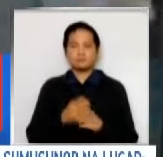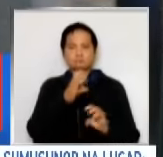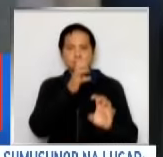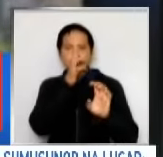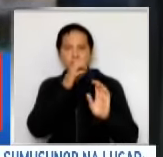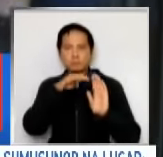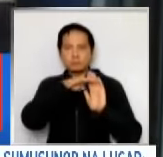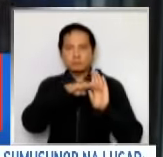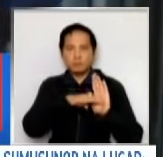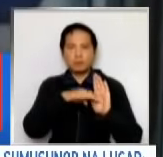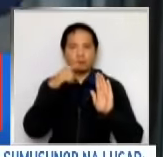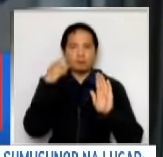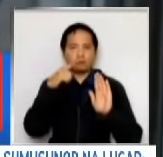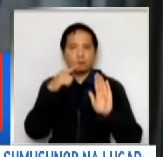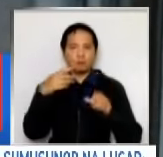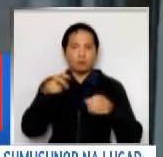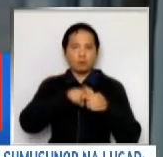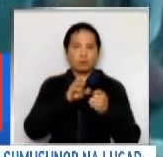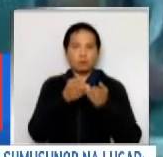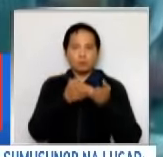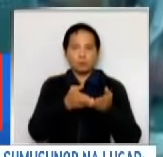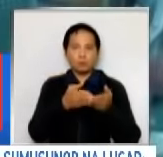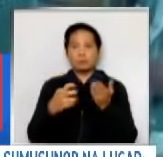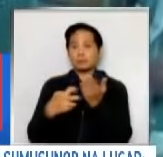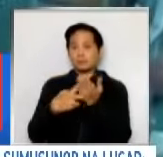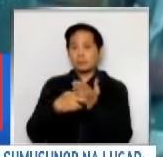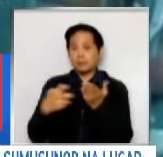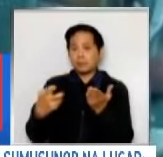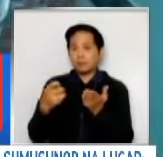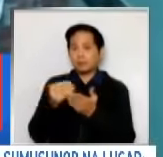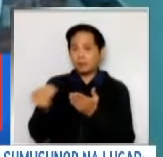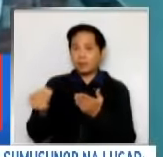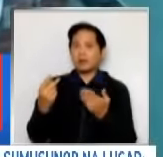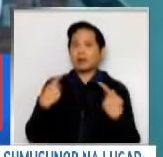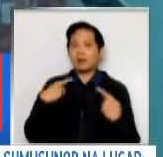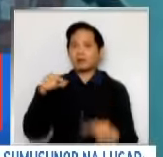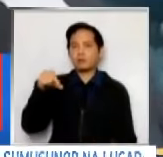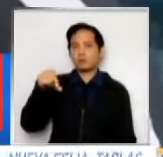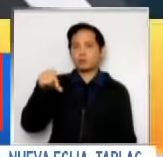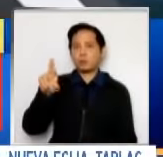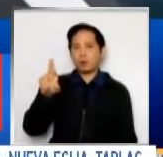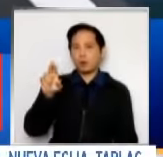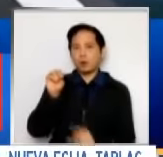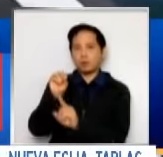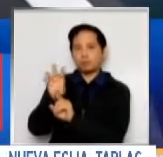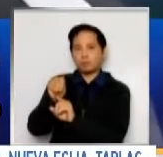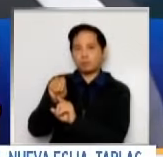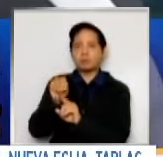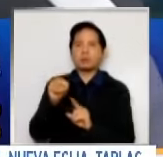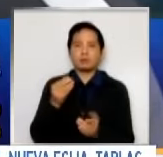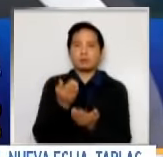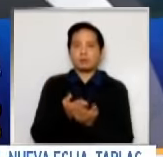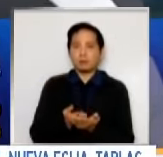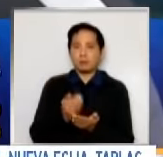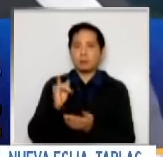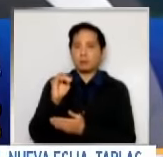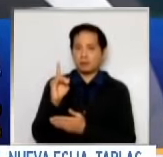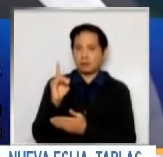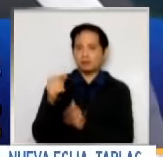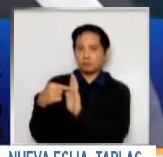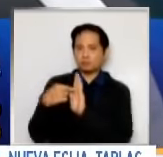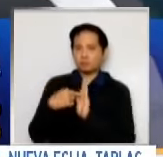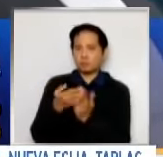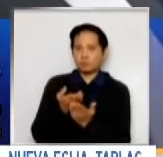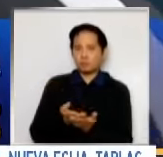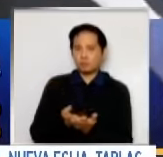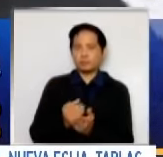Sa pagkuha ng ticket, QR code at valid ID lang ang ipapakita. stricto sa una. Karon marag